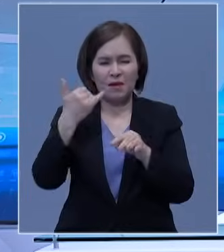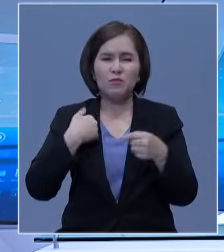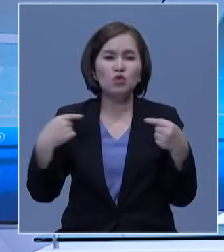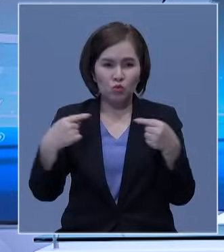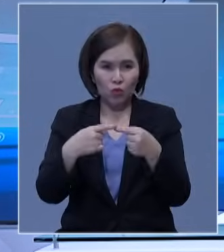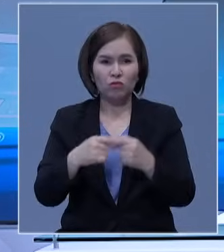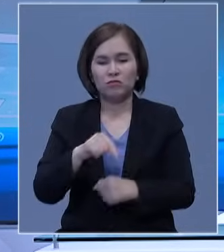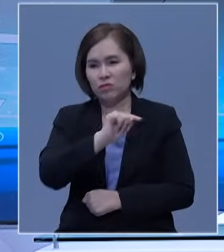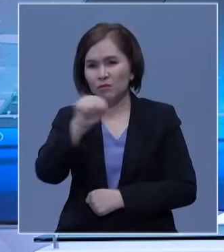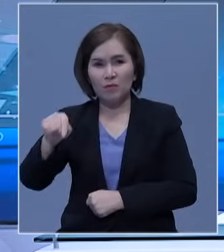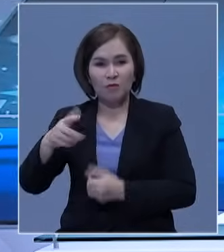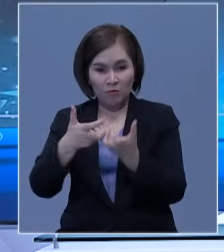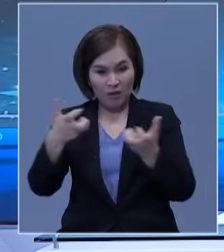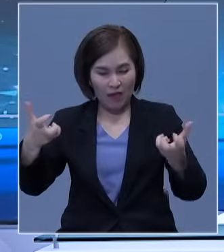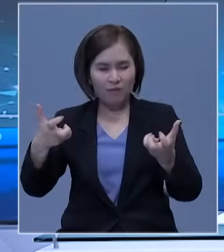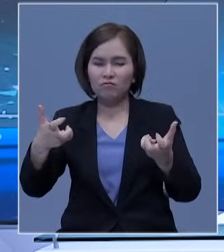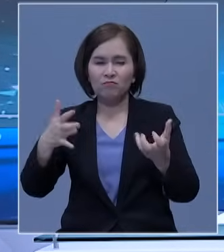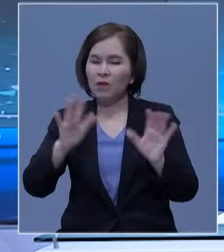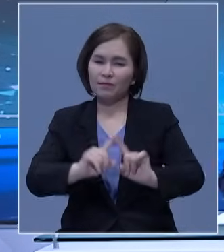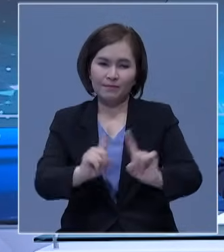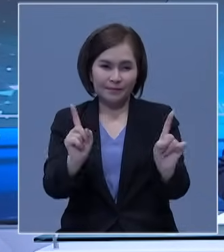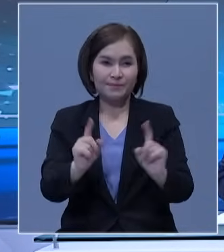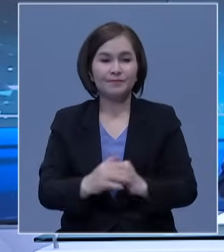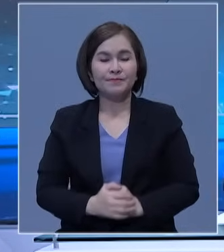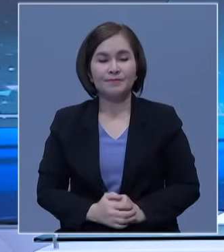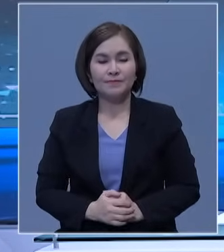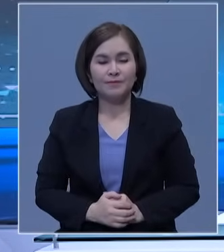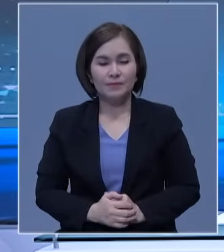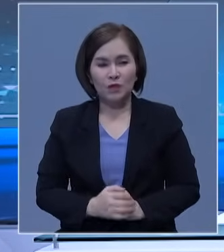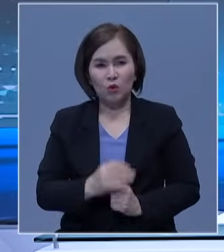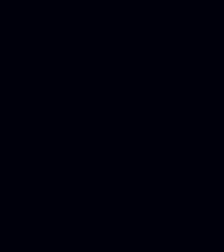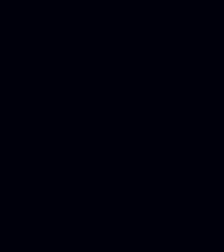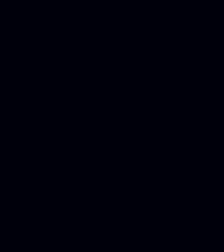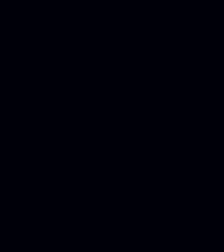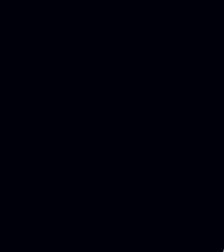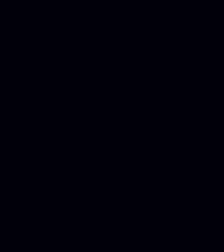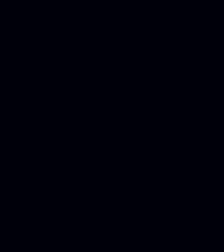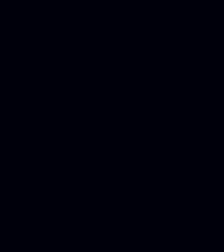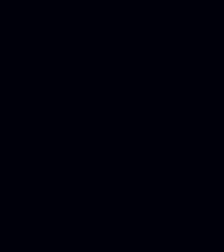สนามบินอื่นที่แยกรันเวย์กันไปเลยนะคะเดี๋ยวติดตามเหตุการณ์นี้กันต่อเนื่อง